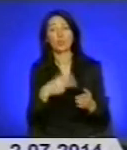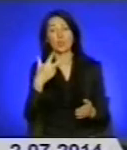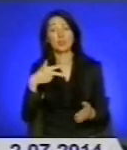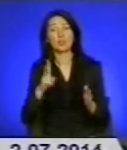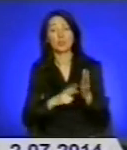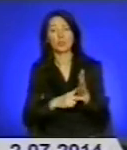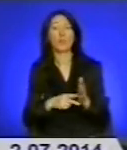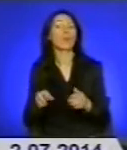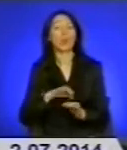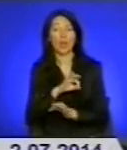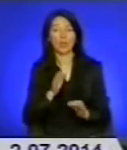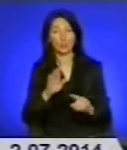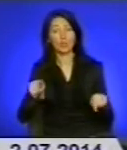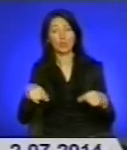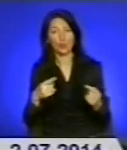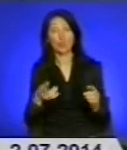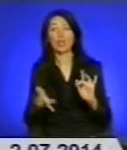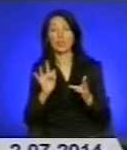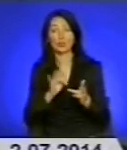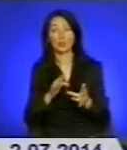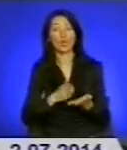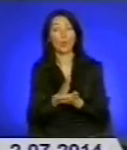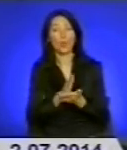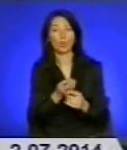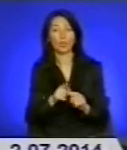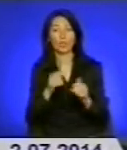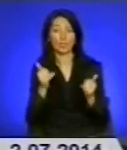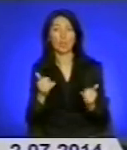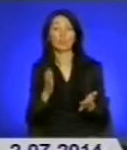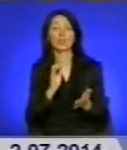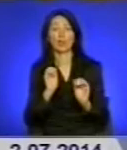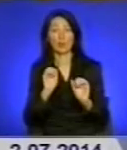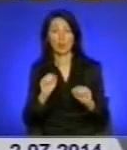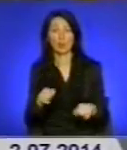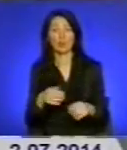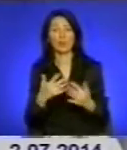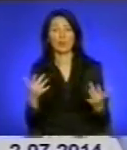створені електронні послуги які тепер доступні в різних галузях нашої економіки